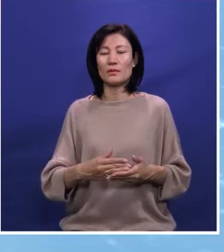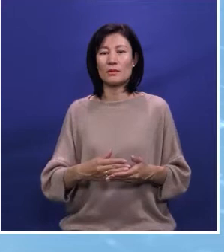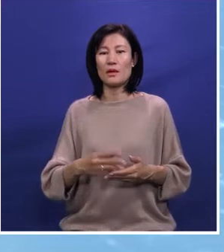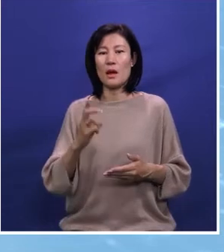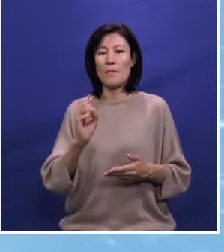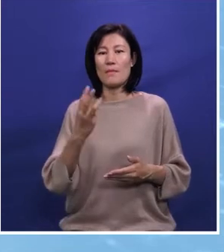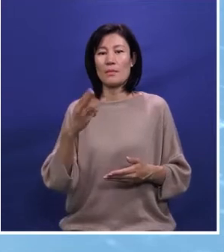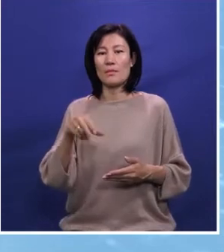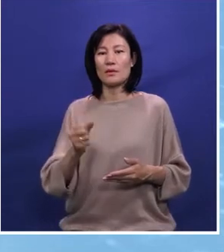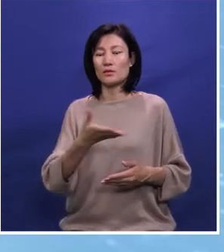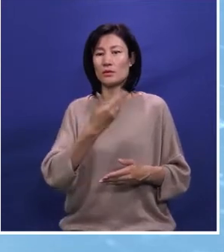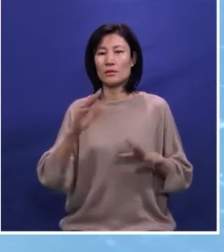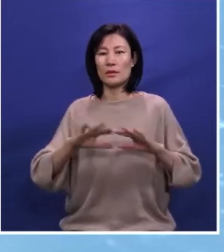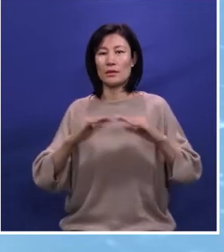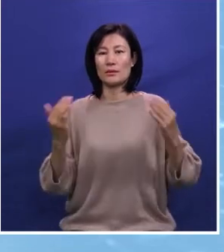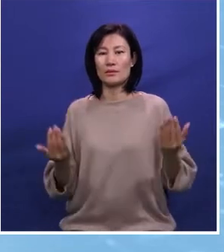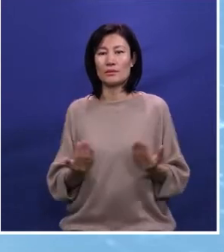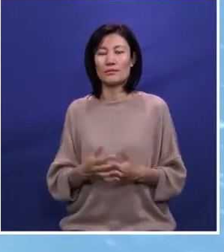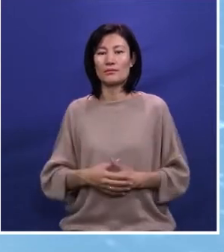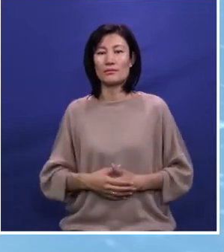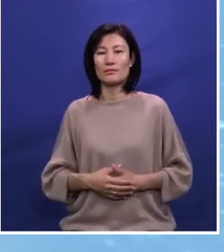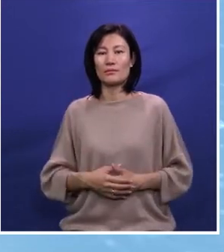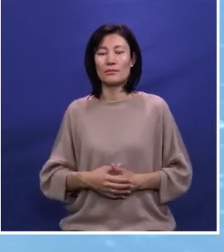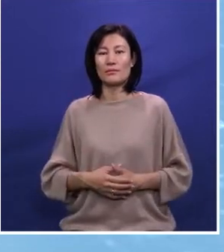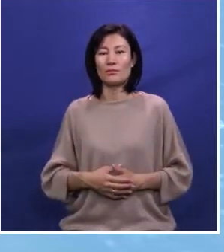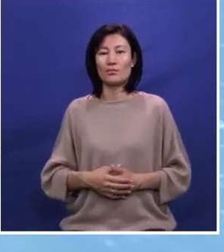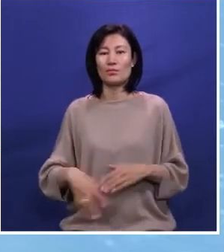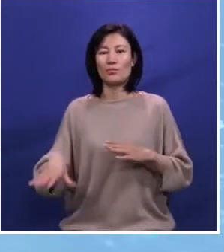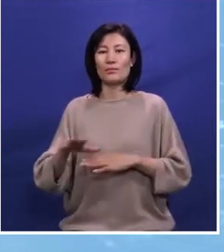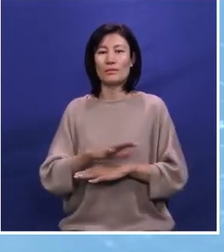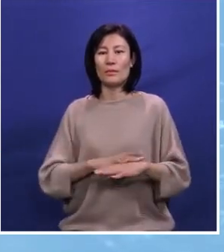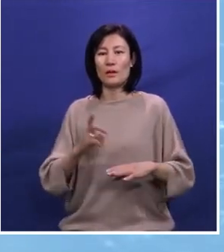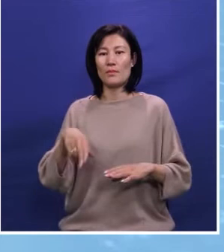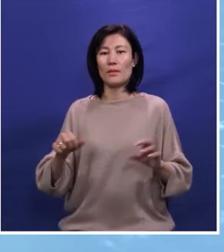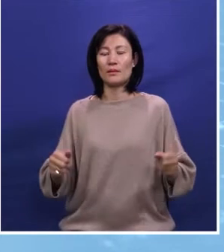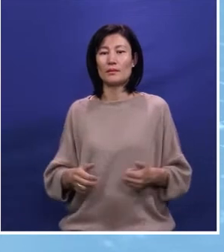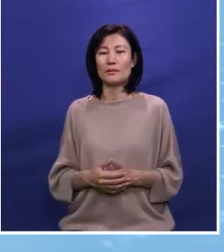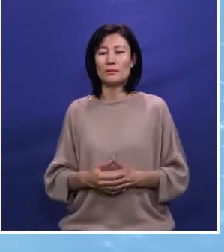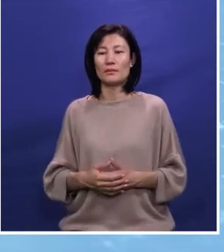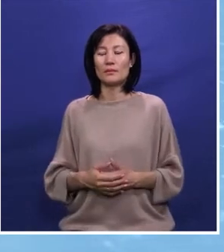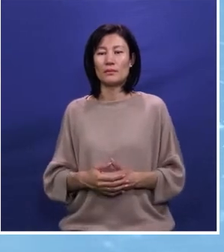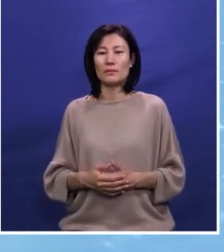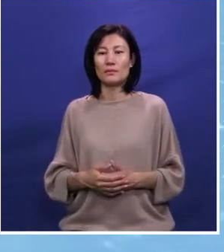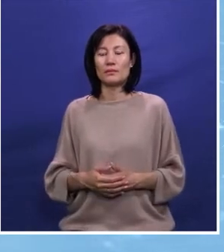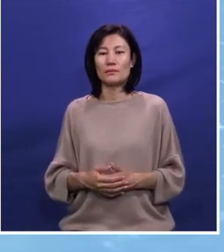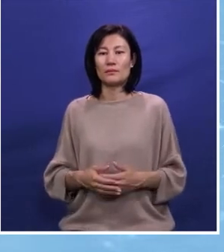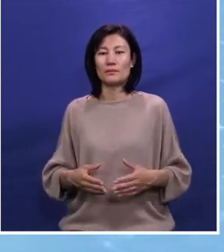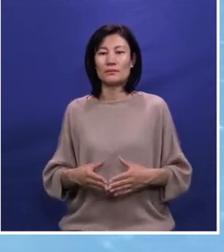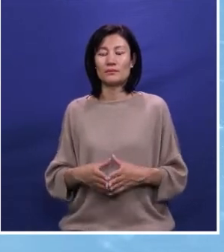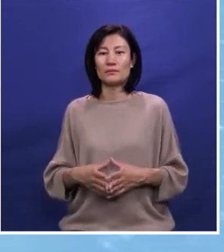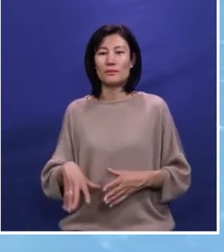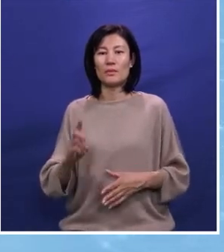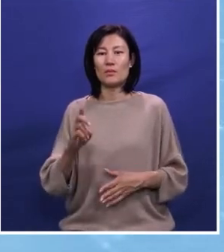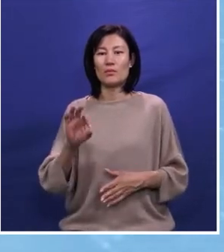жағдайда, карантин жағдайда мынау пункттері бәрі орындалса, базар ашылса,